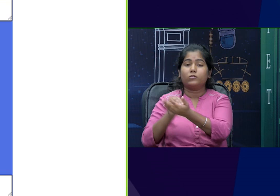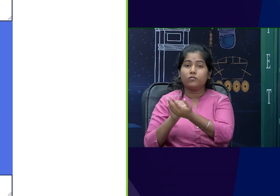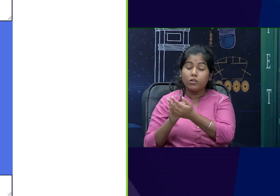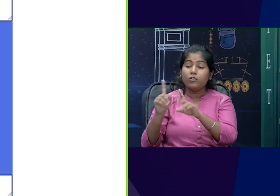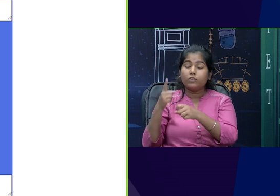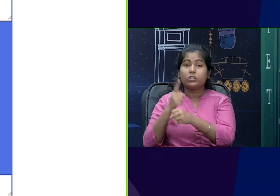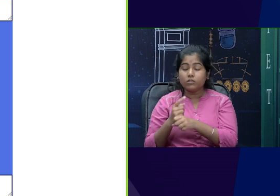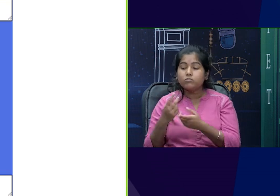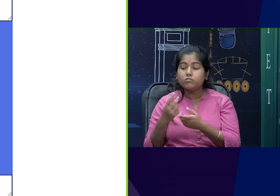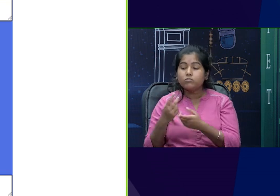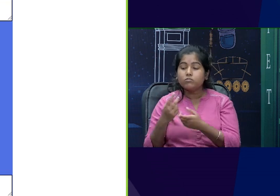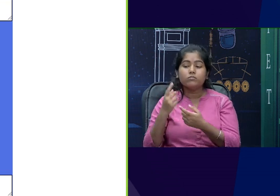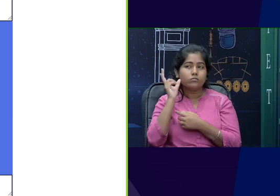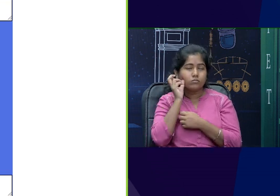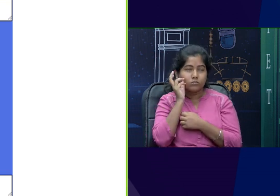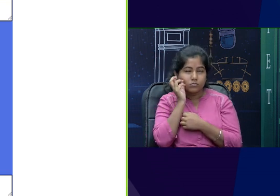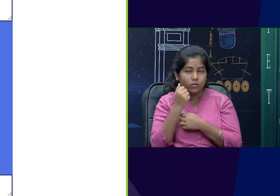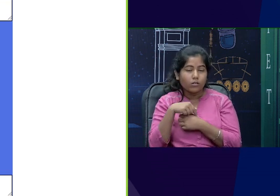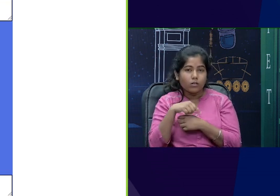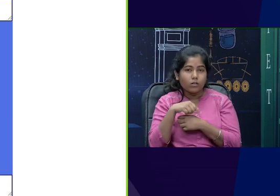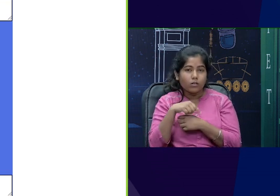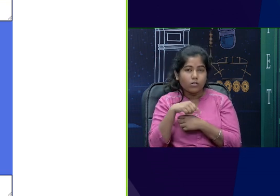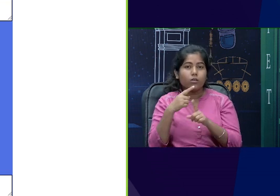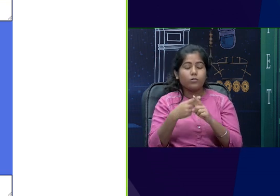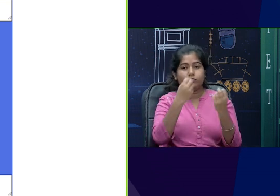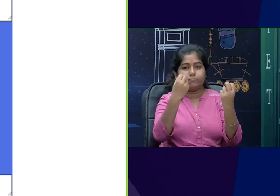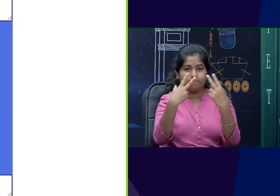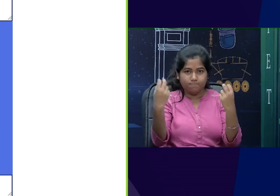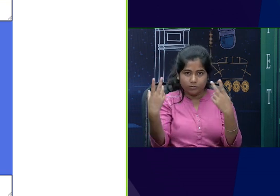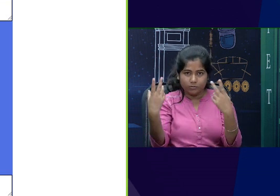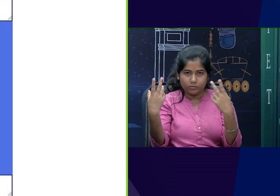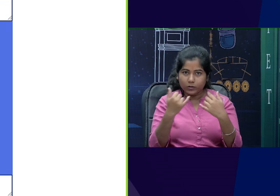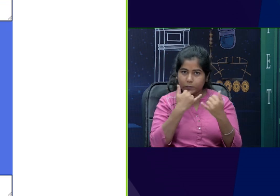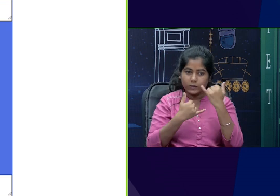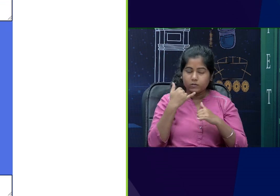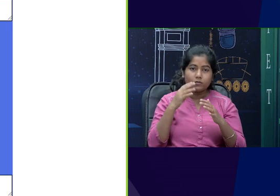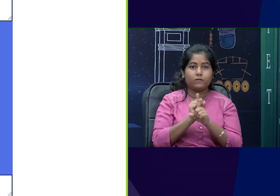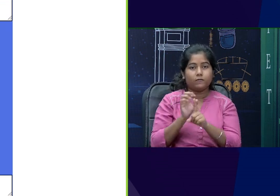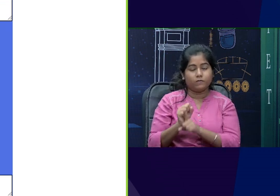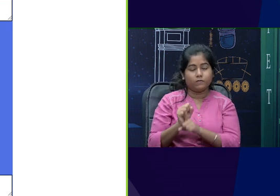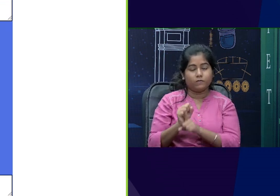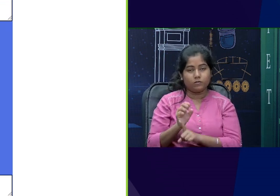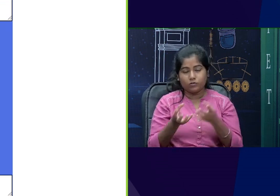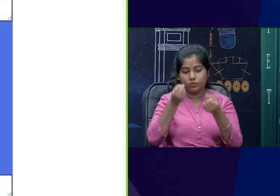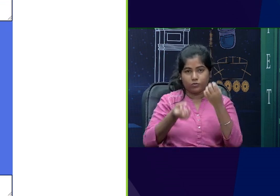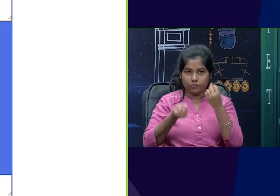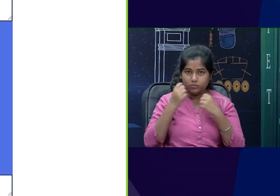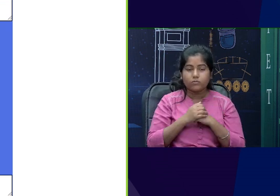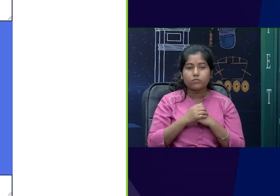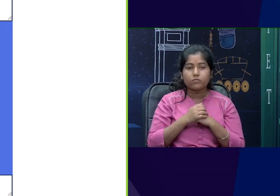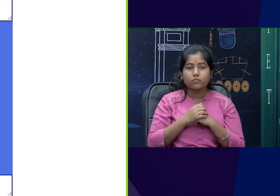भी सुनेगा, साथ में हाईलाइट भी होता रहेगा। तो उसमें साथ साथ में ये भी ऑप्शन है कि आप जहाँ बच्चे